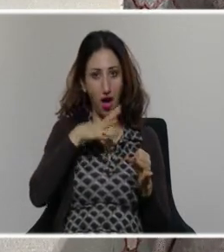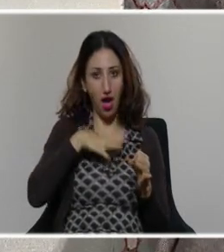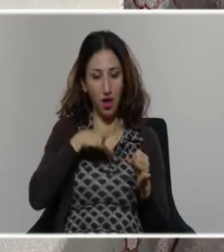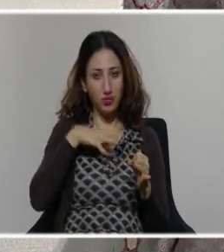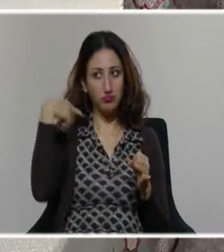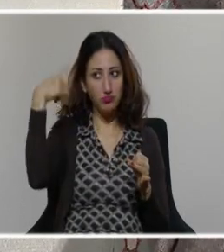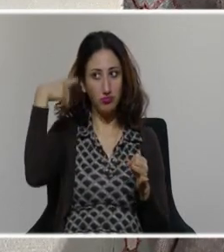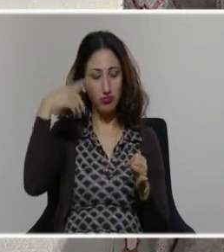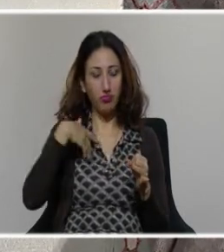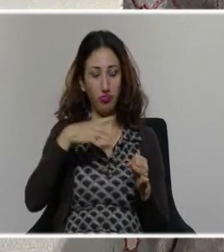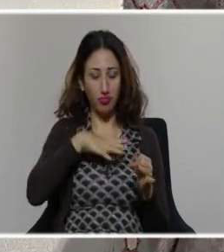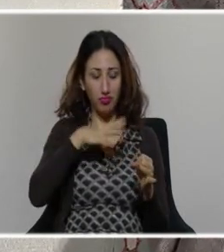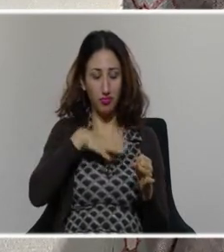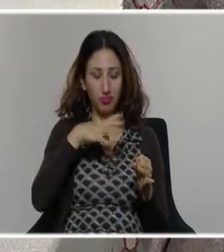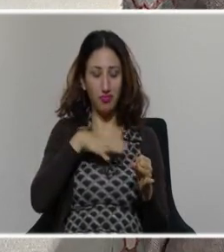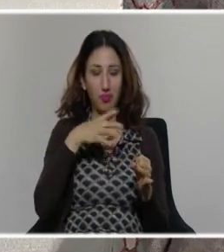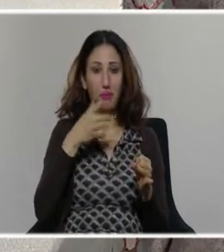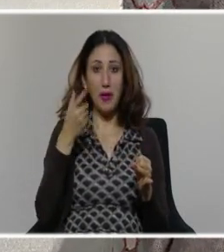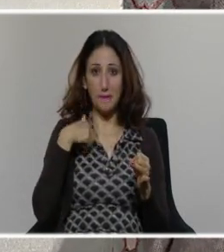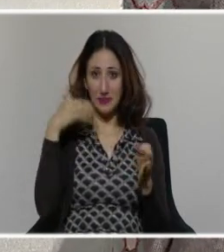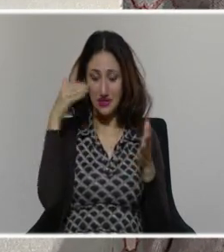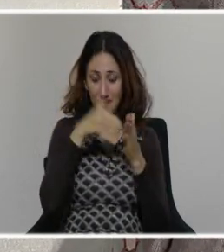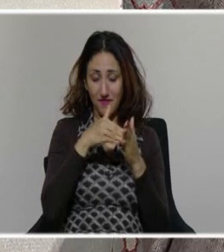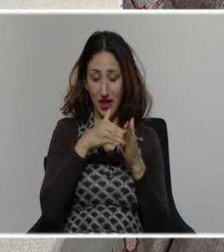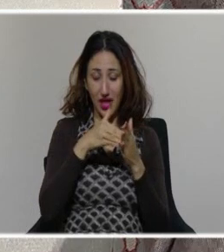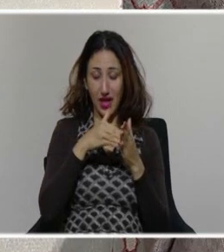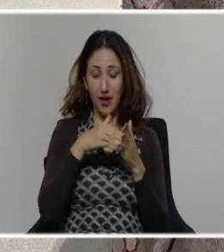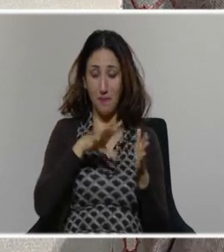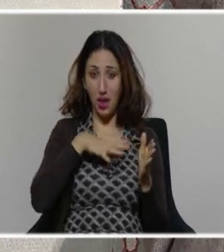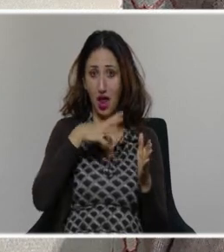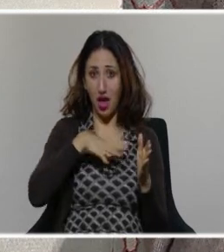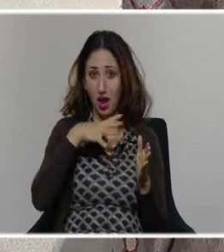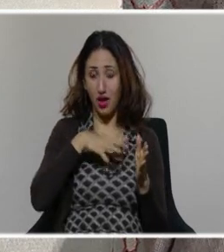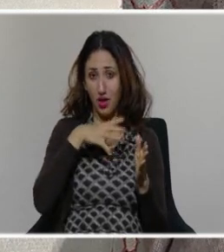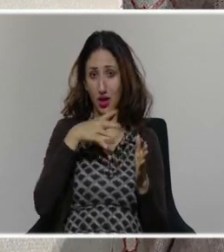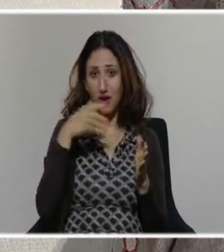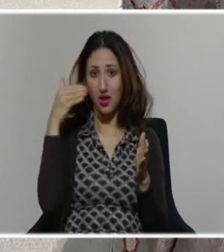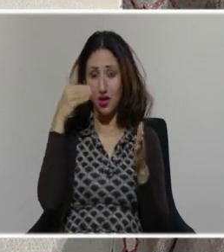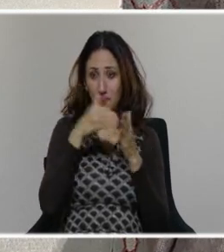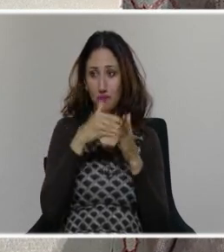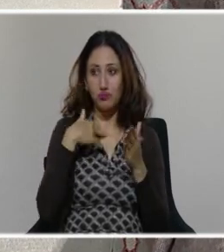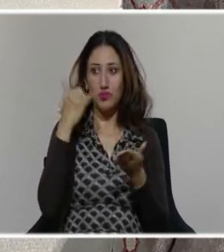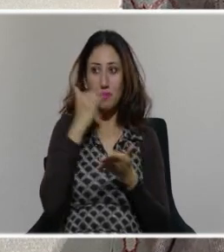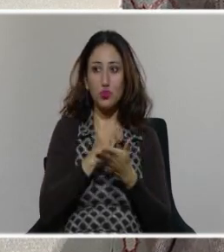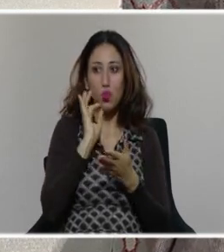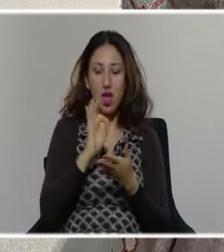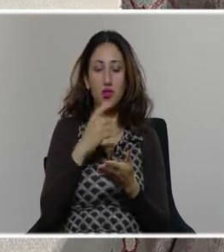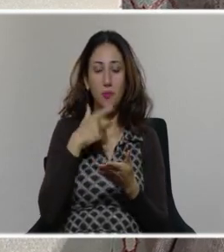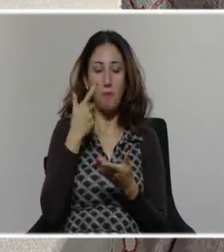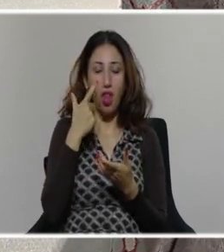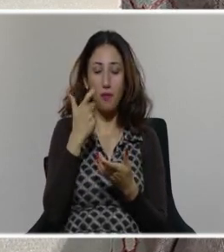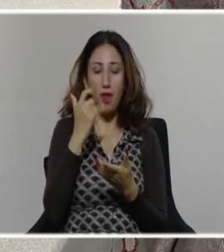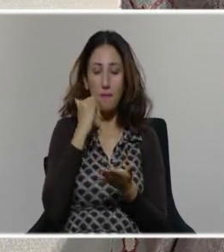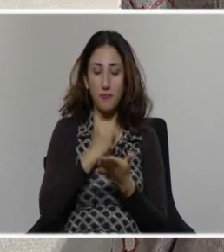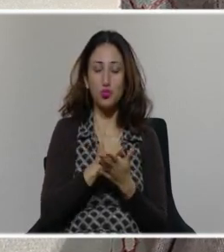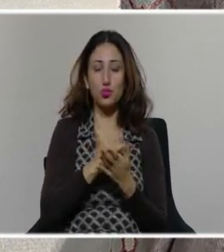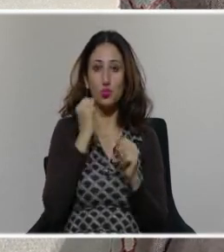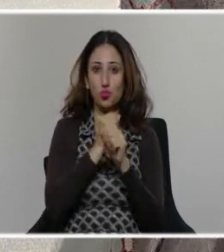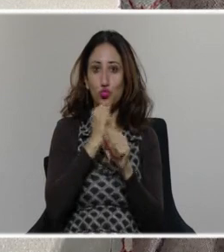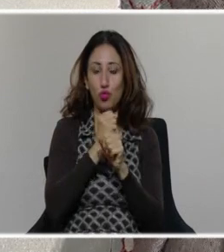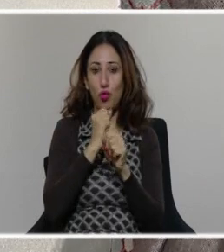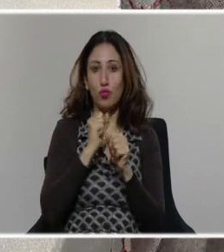وفي ذات الوقت هذا الرعب كان والقلق كمان كان محملني مسؤوليه ان لازم